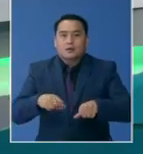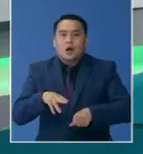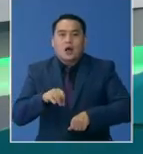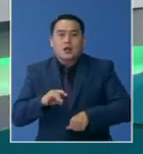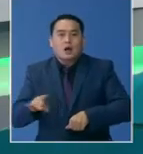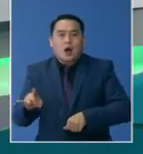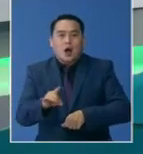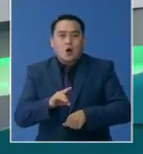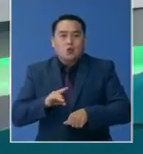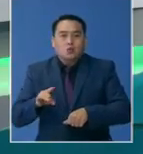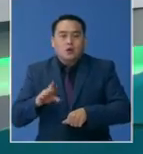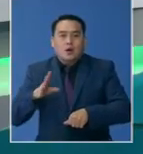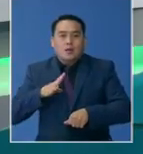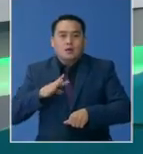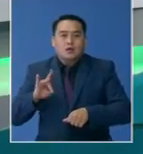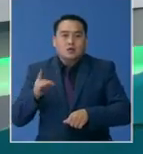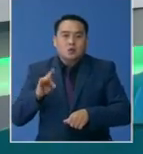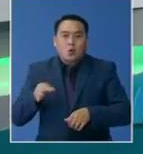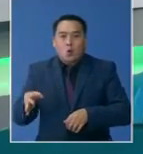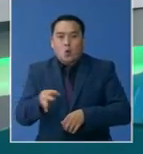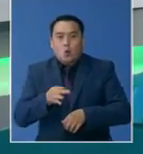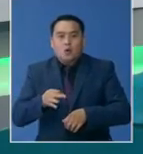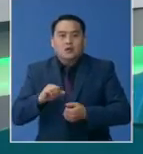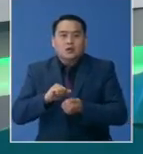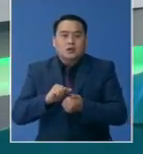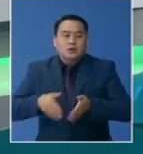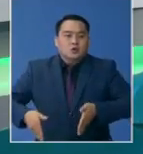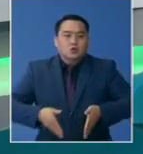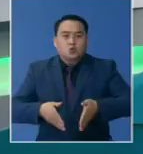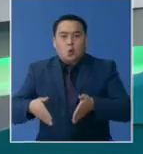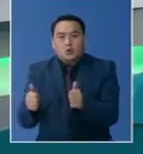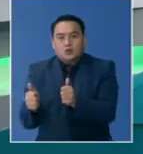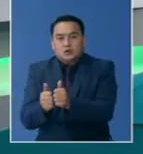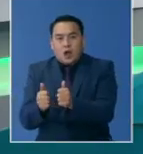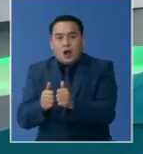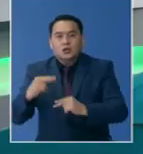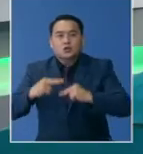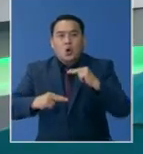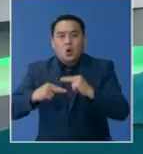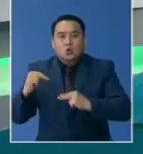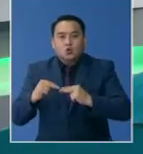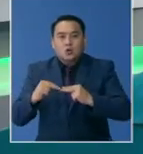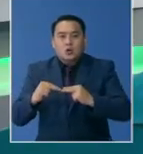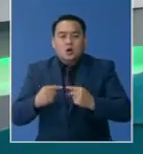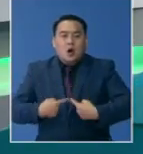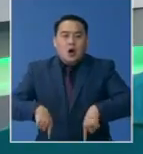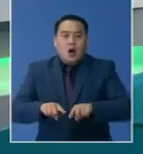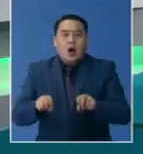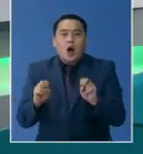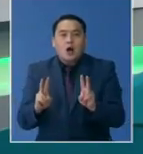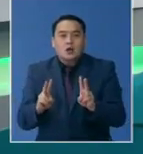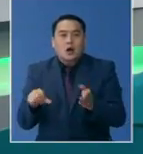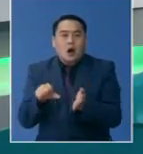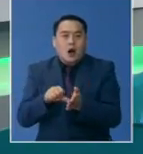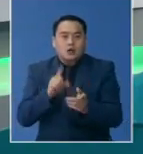Талғар ауданында болды. Республикалық және облыстық ташжол бойларындағы инфрақұрылым нысандарына шығып, құзырлы органдар өкілдерінің